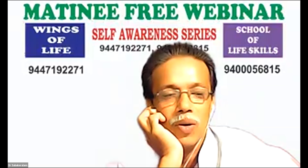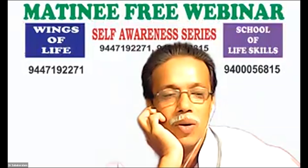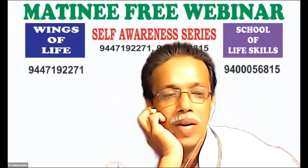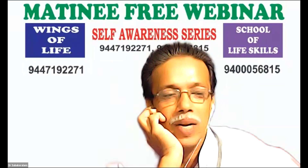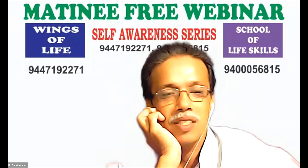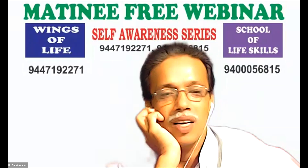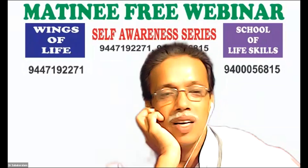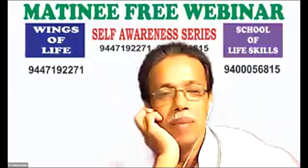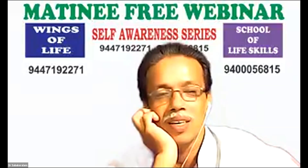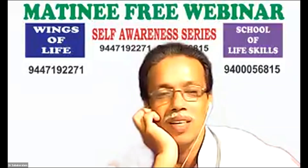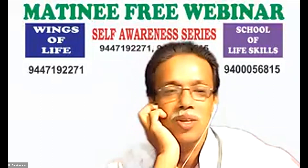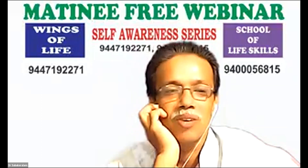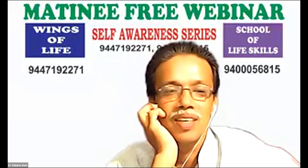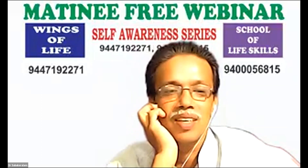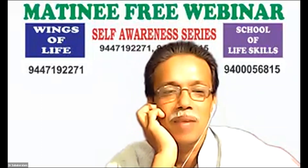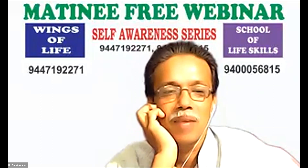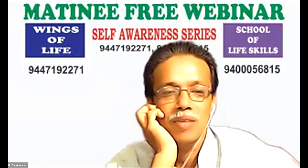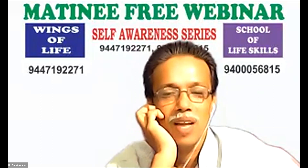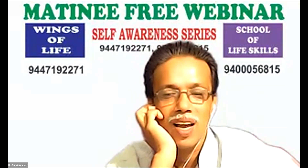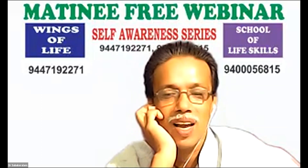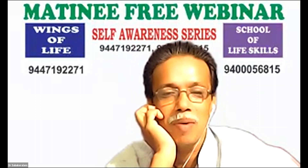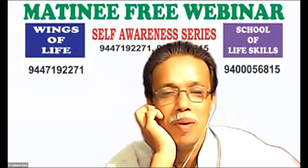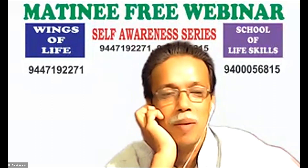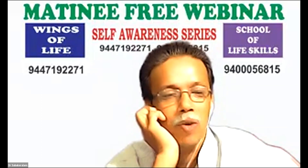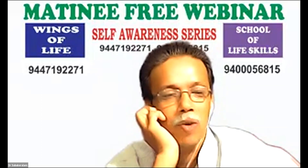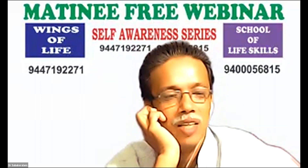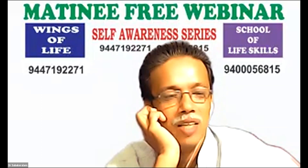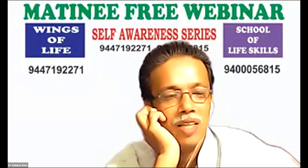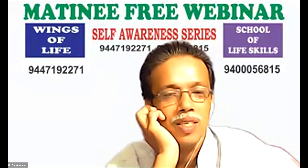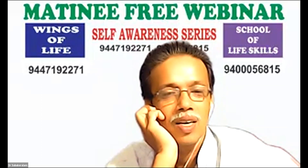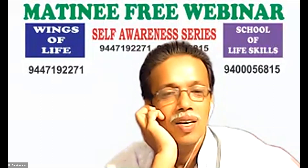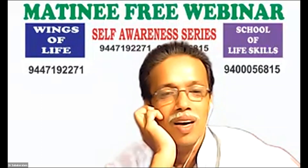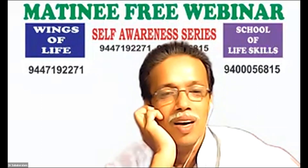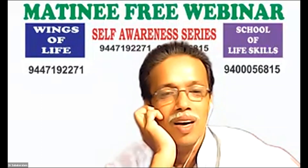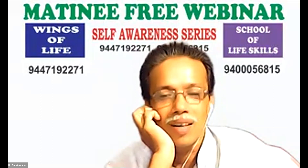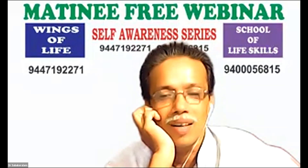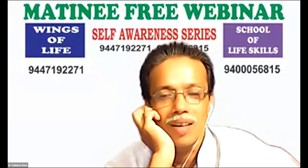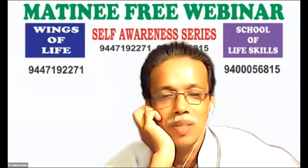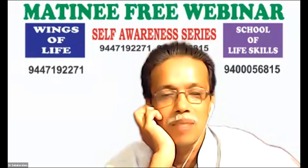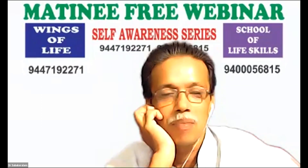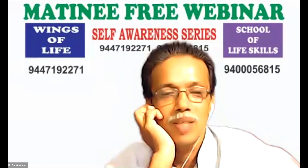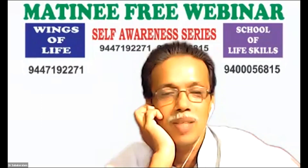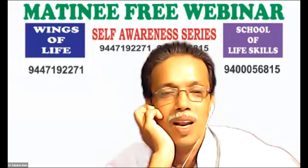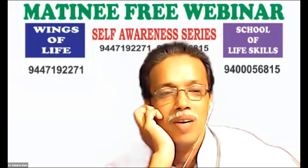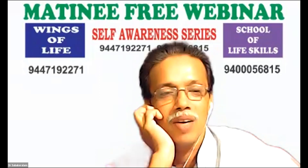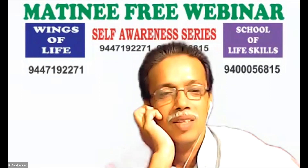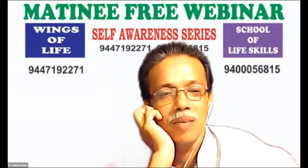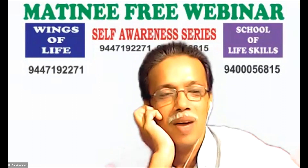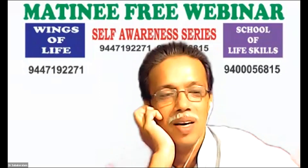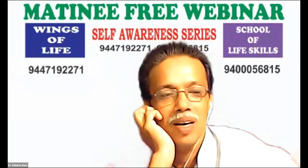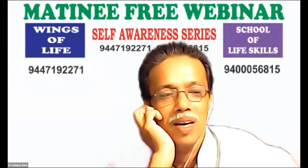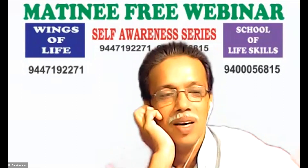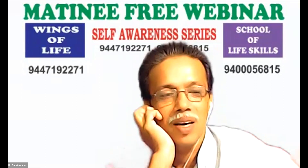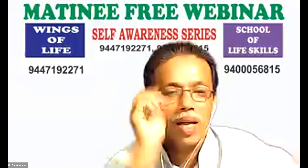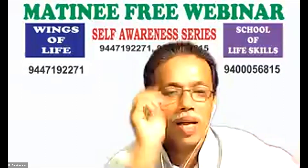അവർക്കൊരു എക്സ്ട്രാ കപ്പാസിറ്റി അവര് ദൈവം കൊടുത്തിട്ടുണ്ട്. നമ്മുടെ ചുണ്ടിറങ്ങി കഴിയുമ്പോ നമ്മുടെ മുഖത്തിന്റെ എക്സ്പ്രഷൻസ്, നമ്മുടെ സിമ്പിൾസ് എല്ലാം അവർക്ക് കൃത്യമായിട്ട്